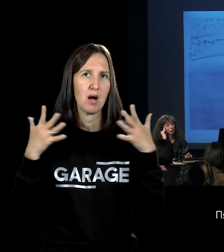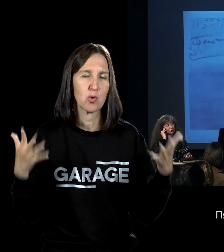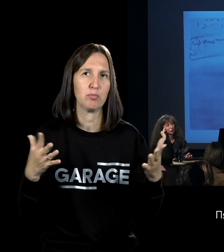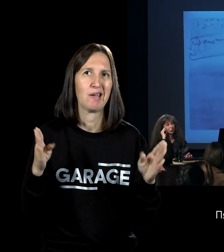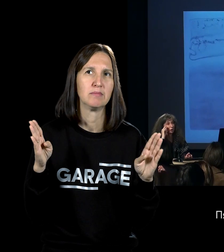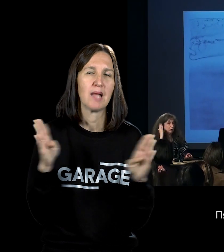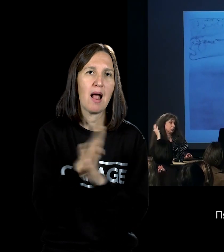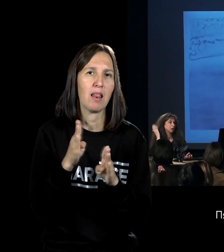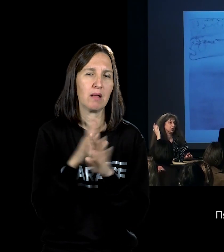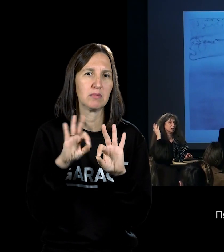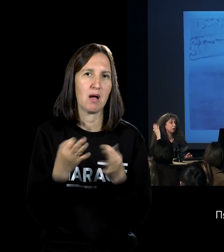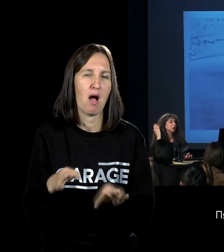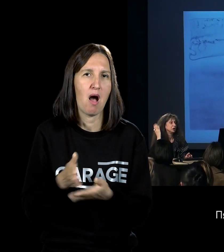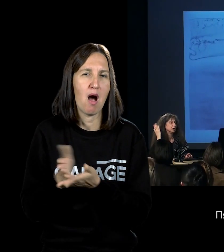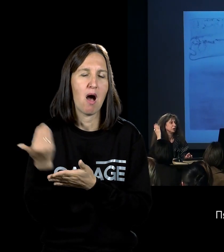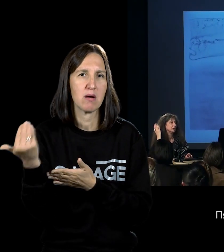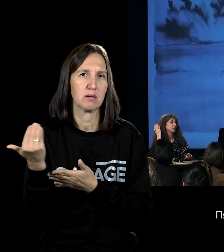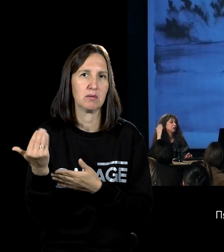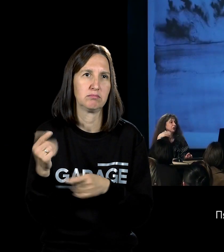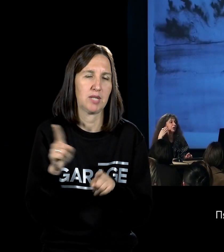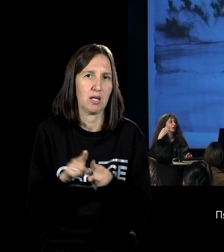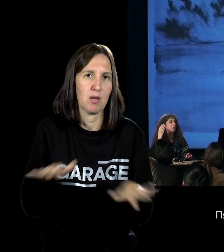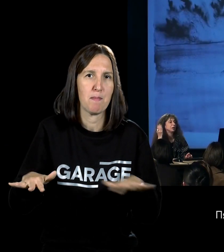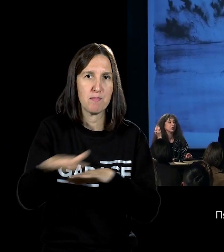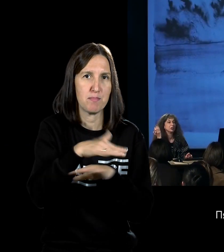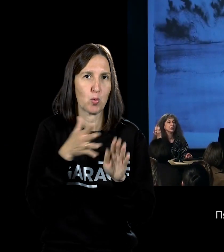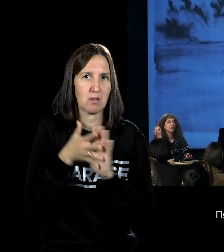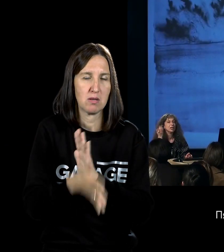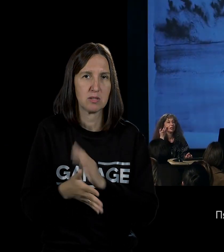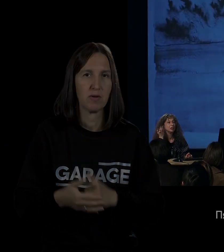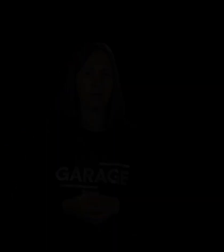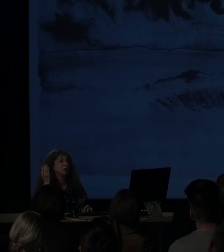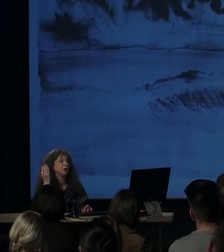вот, как дистопические пространства.